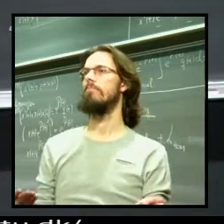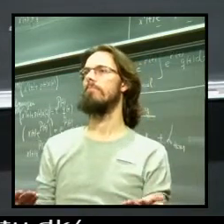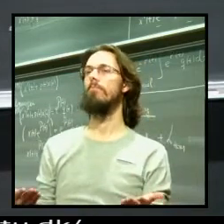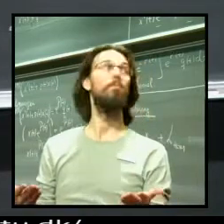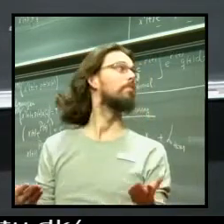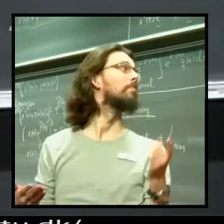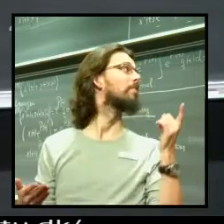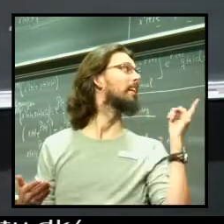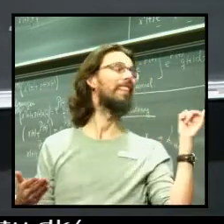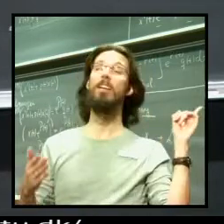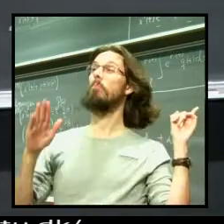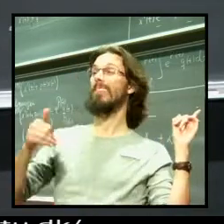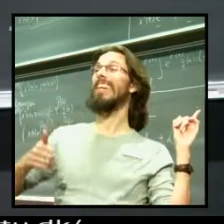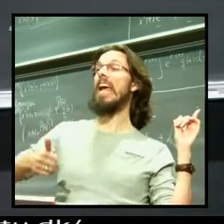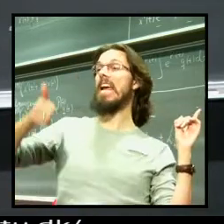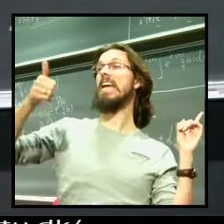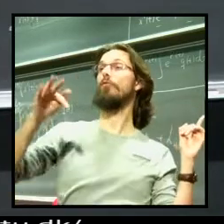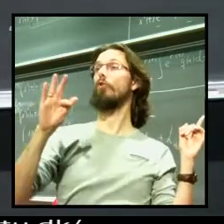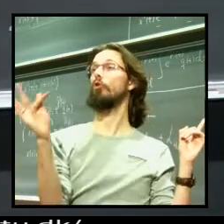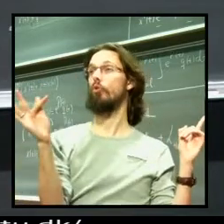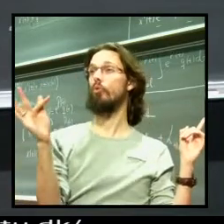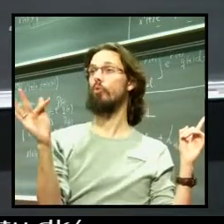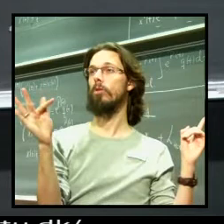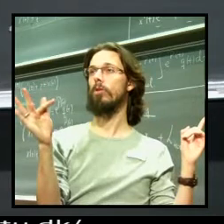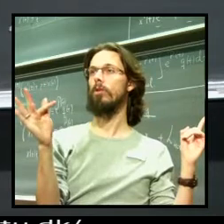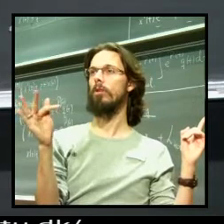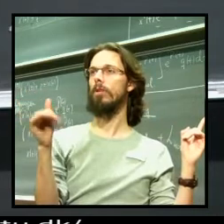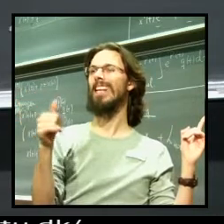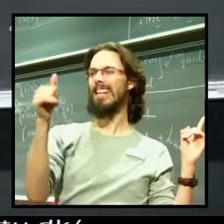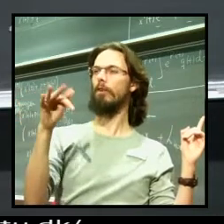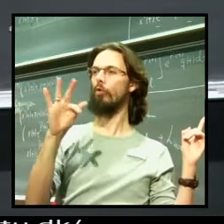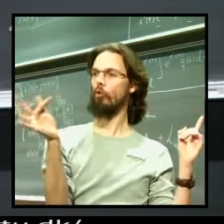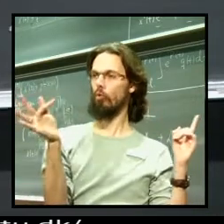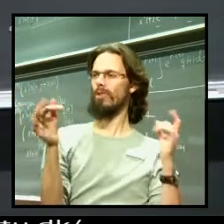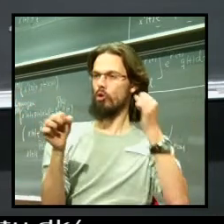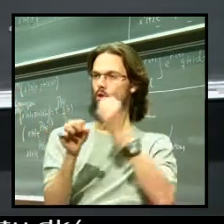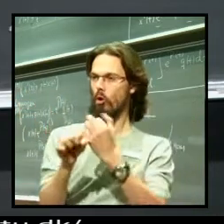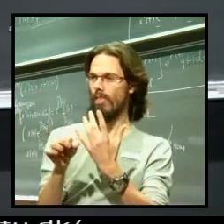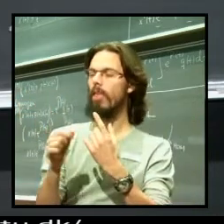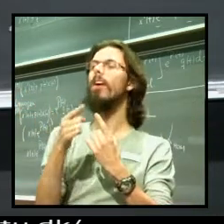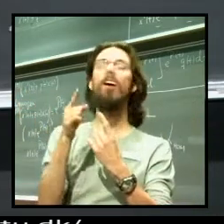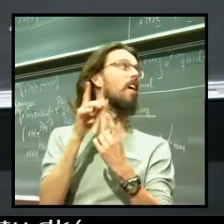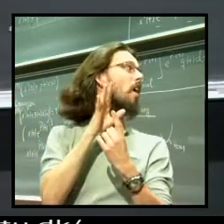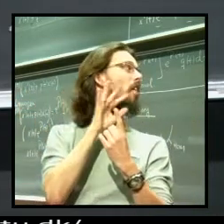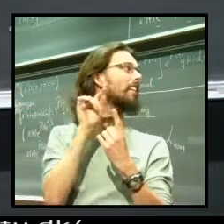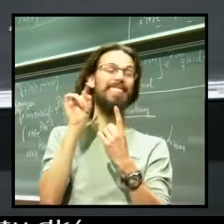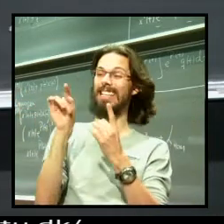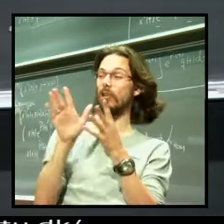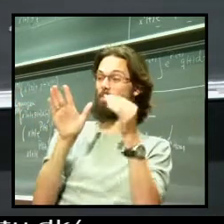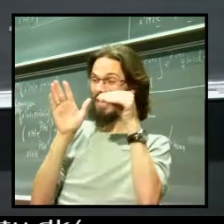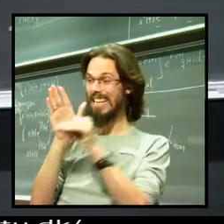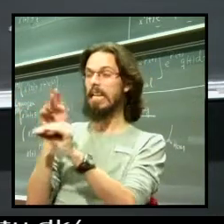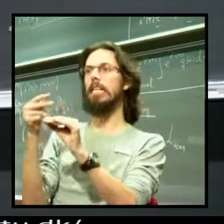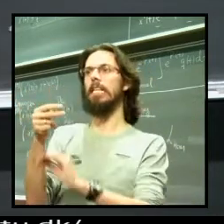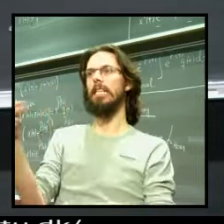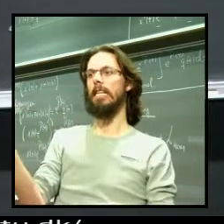Det der er én funktion. En funktion, som gør det, at hvis I plumper den der ind i ligningen, så